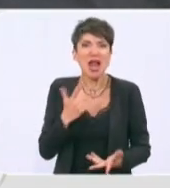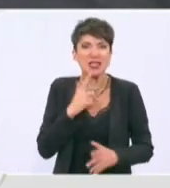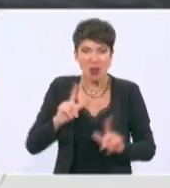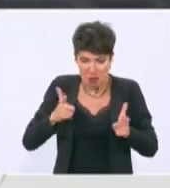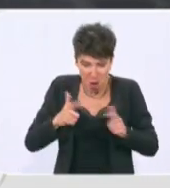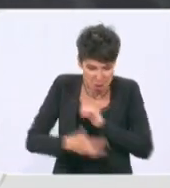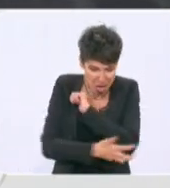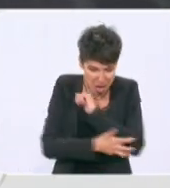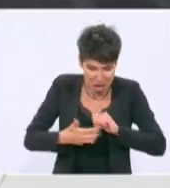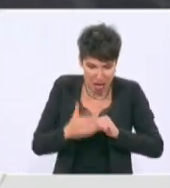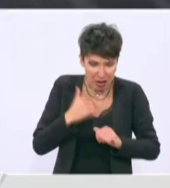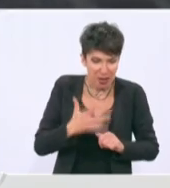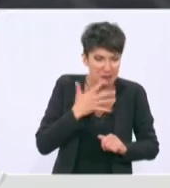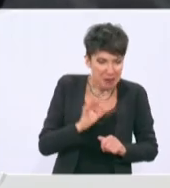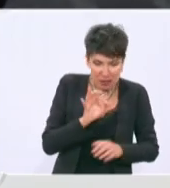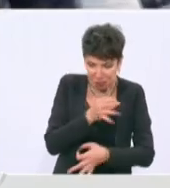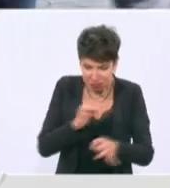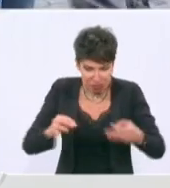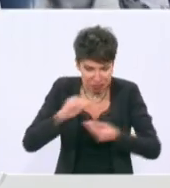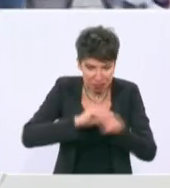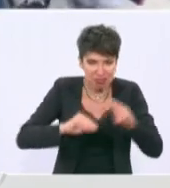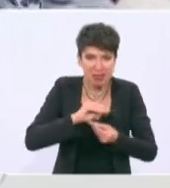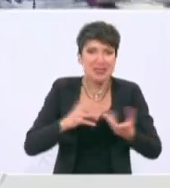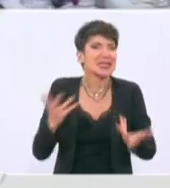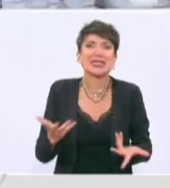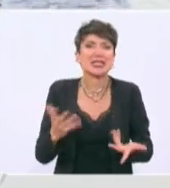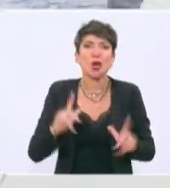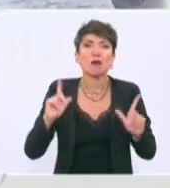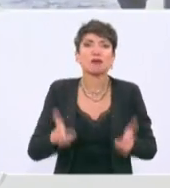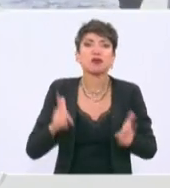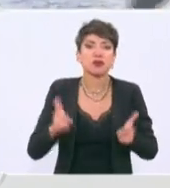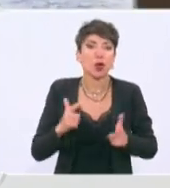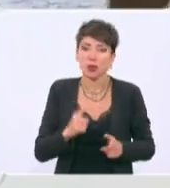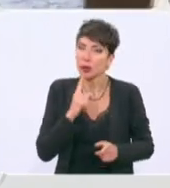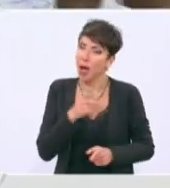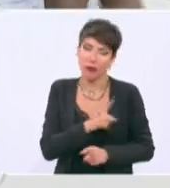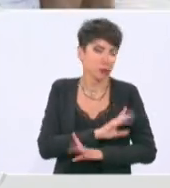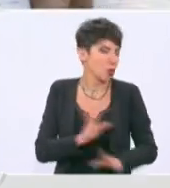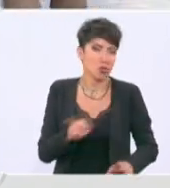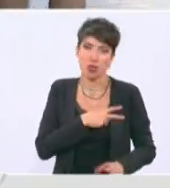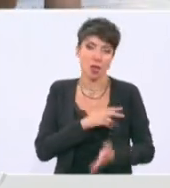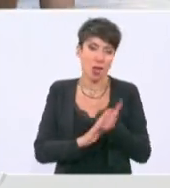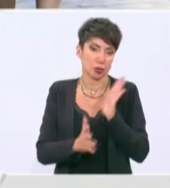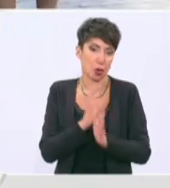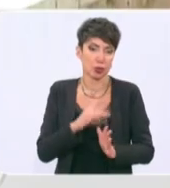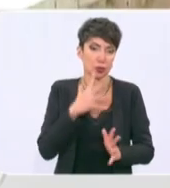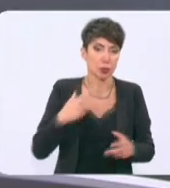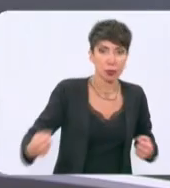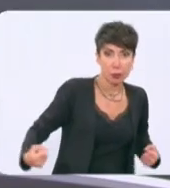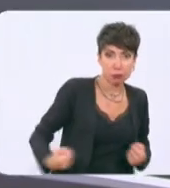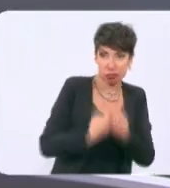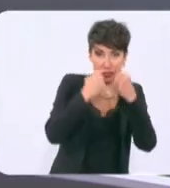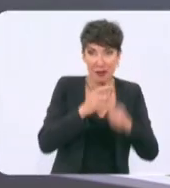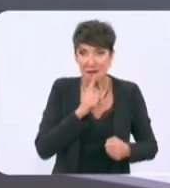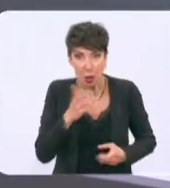σε δίμητρα, σε περσεφόνη, σε ευρώ κλπ. Δεν είναι ο δρόμος αυτός, ούτε είναι ο δρόμος για να συγκρουστείς με το κατεστημένο, όπως λέει.